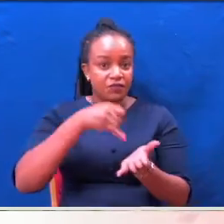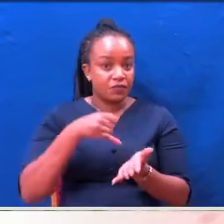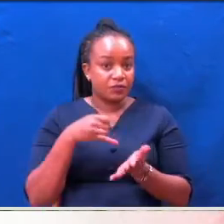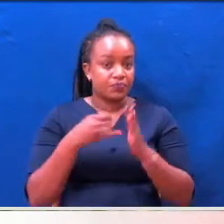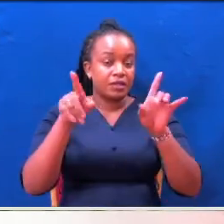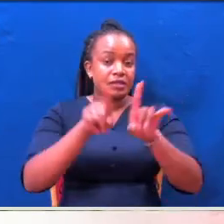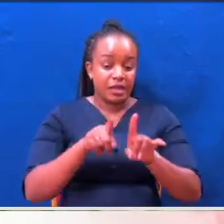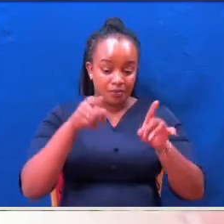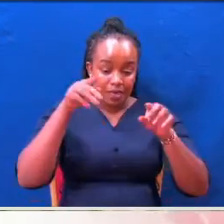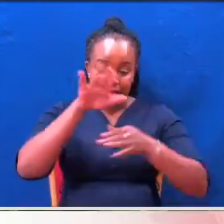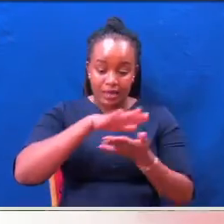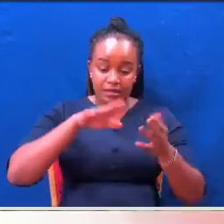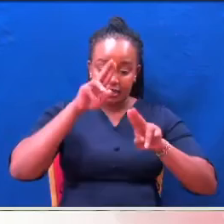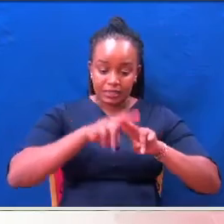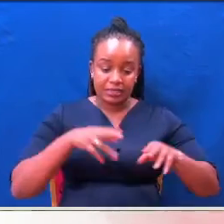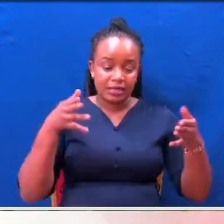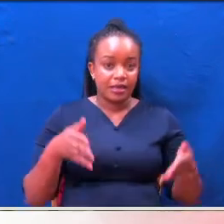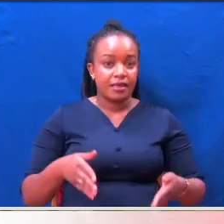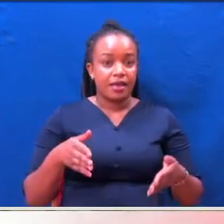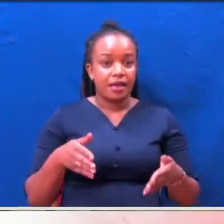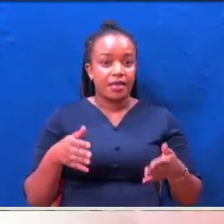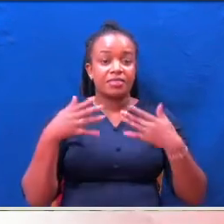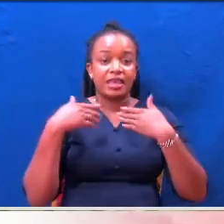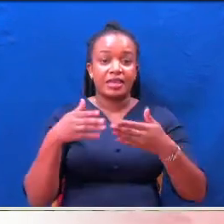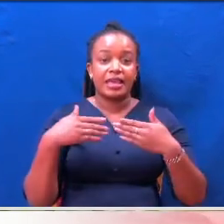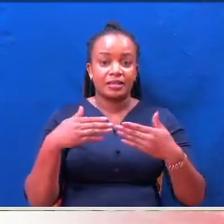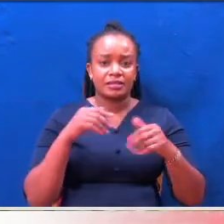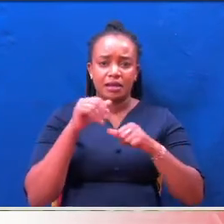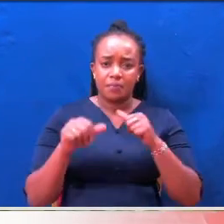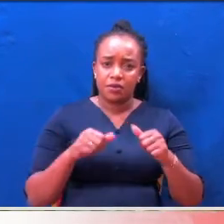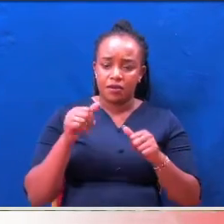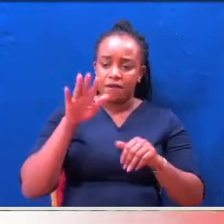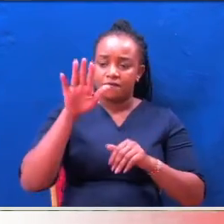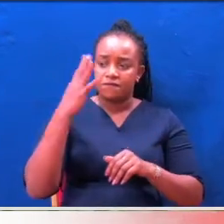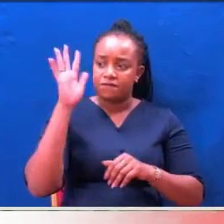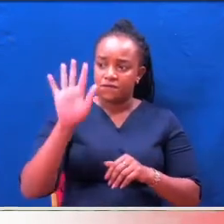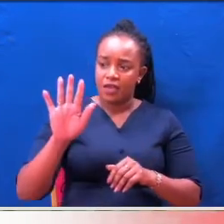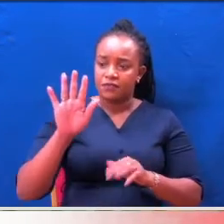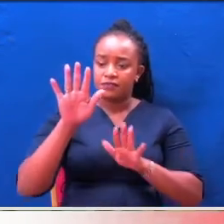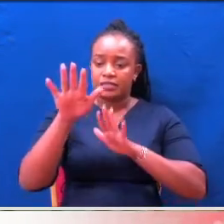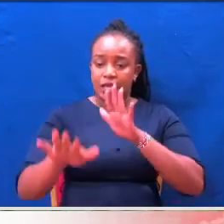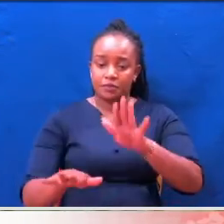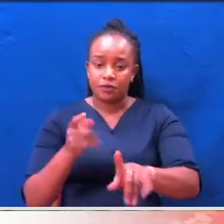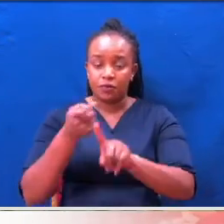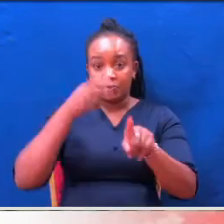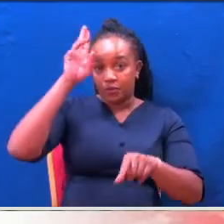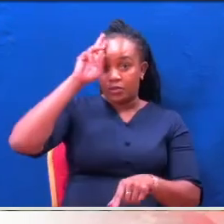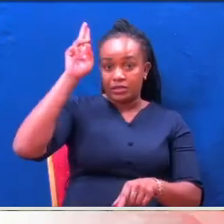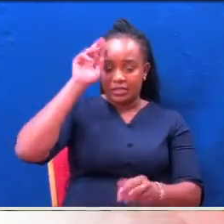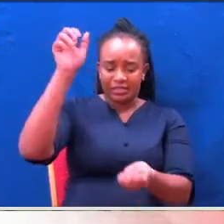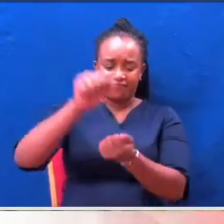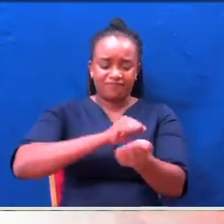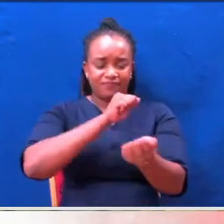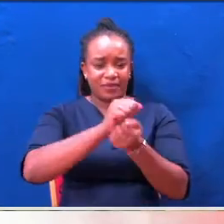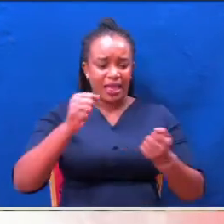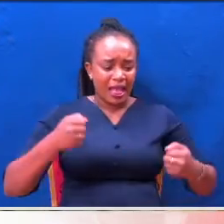Hapa mali tumekaa, geti iko like 5 steps kutoka kwa geti ya DCC. Na uhalifu huwezi fanyika saa